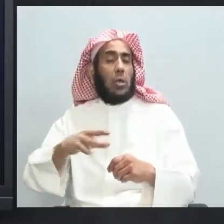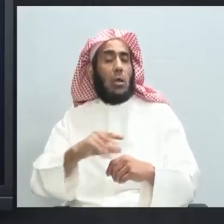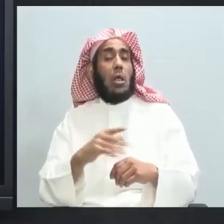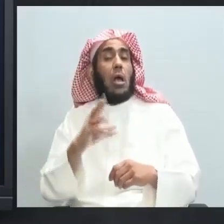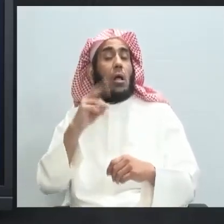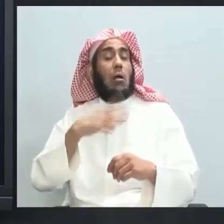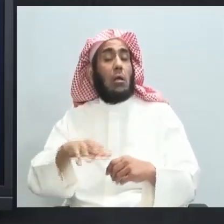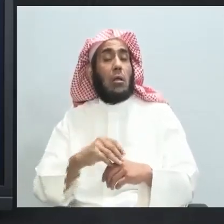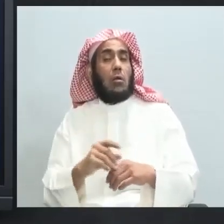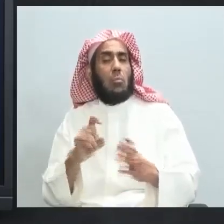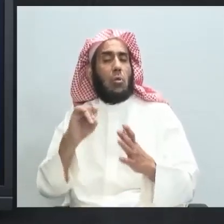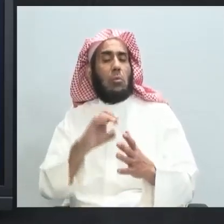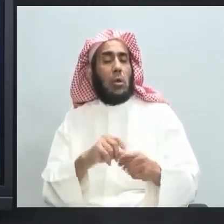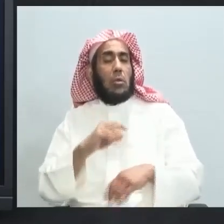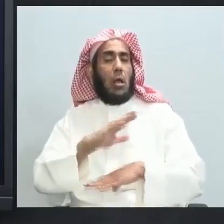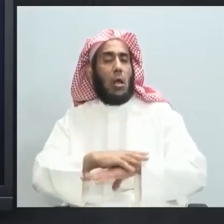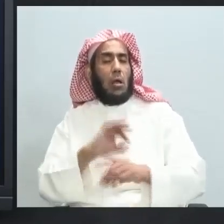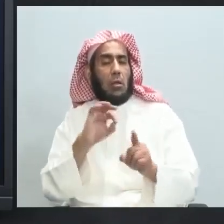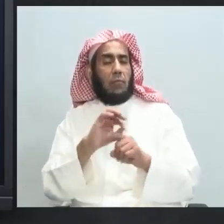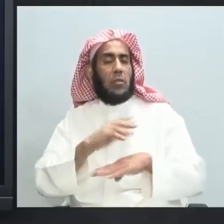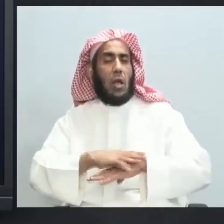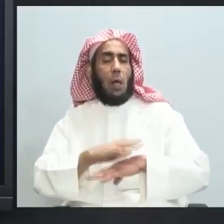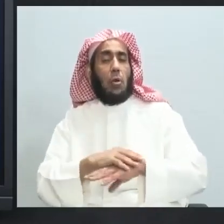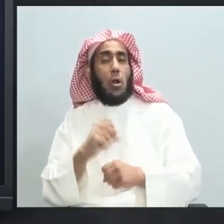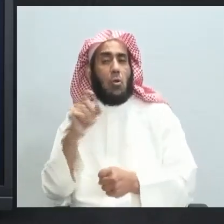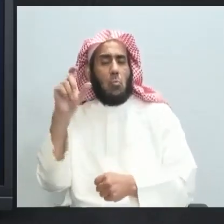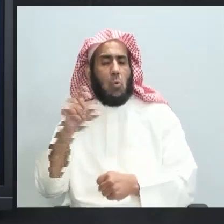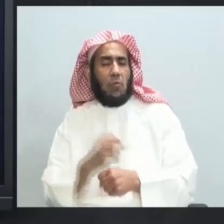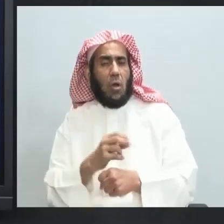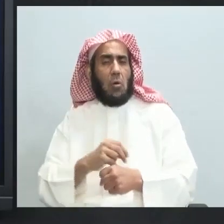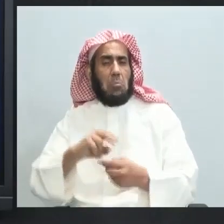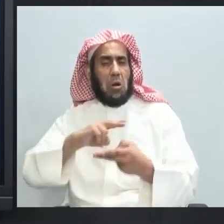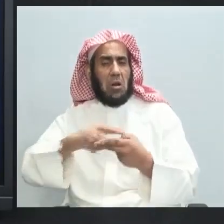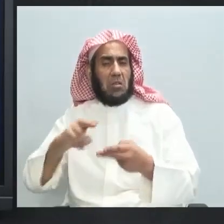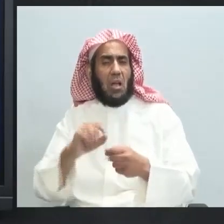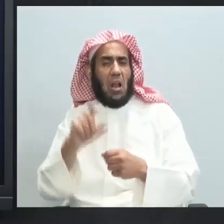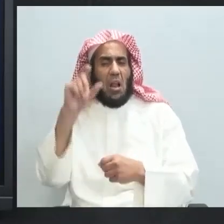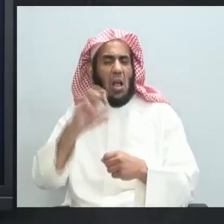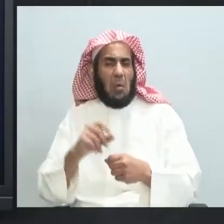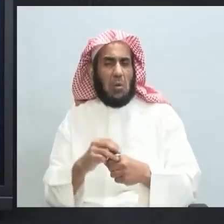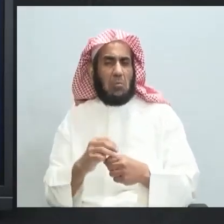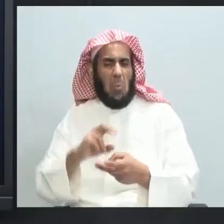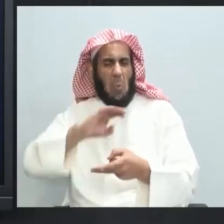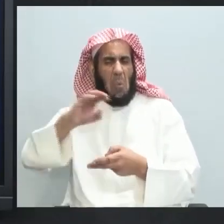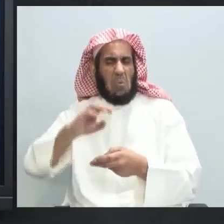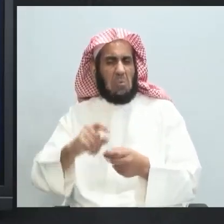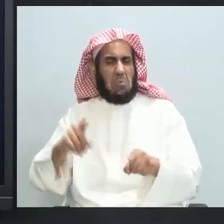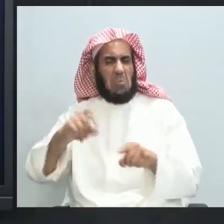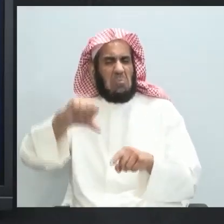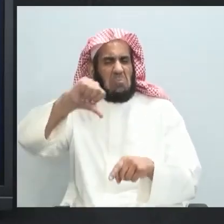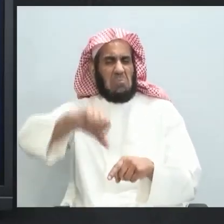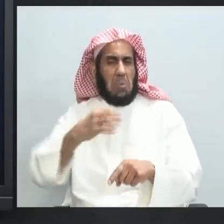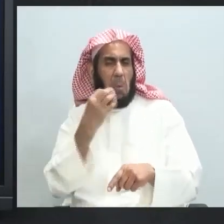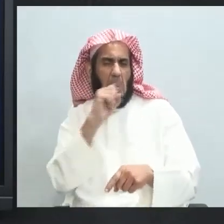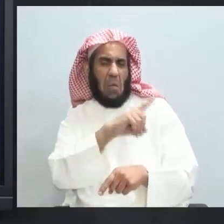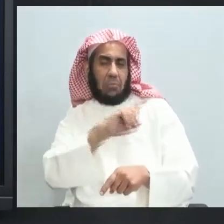المنظمات لديها مبادئ واداه التعامل الموظف لا يقوم بالرد على عميل برد مثلا غير مناسب او مثلا بعباره